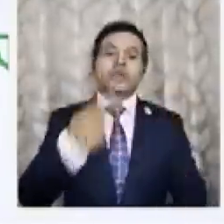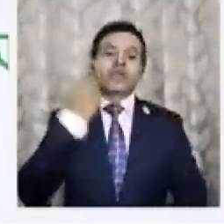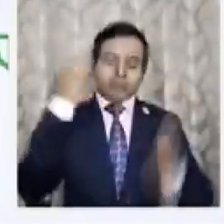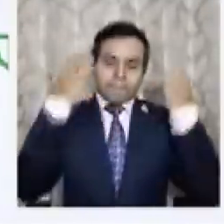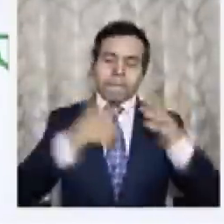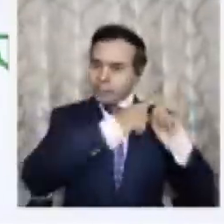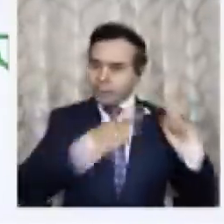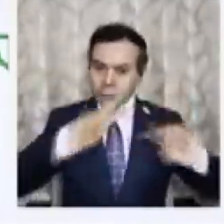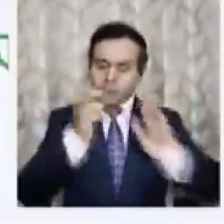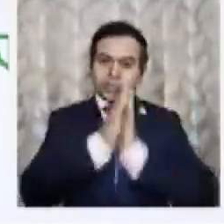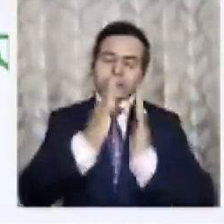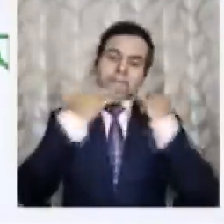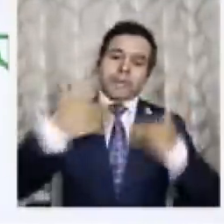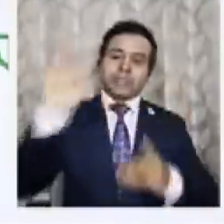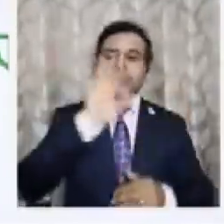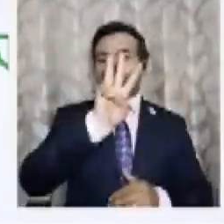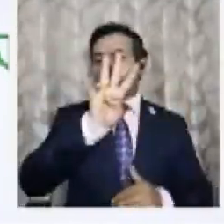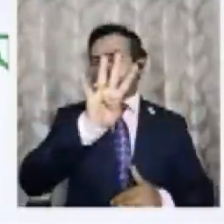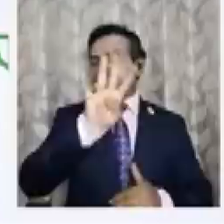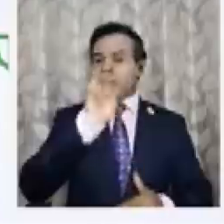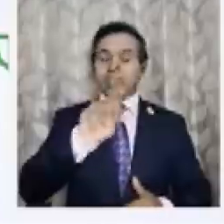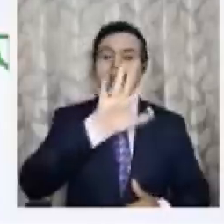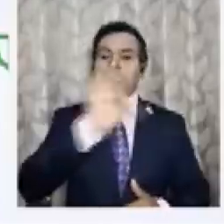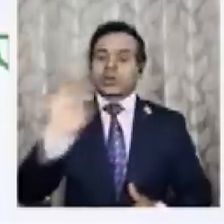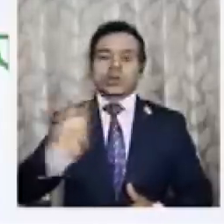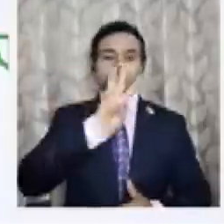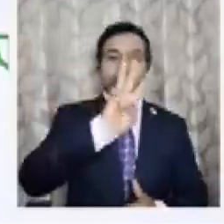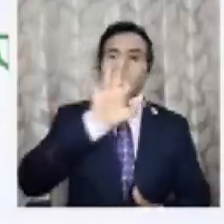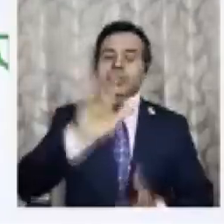12,428 জন, এবং এ পর্যন্ত আইসোলেশন থেকে মুক্ত হয়েছেন